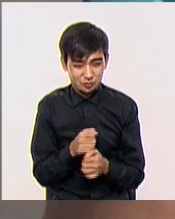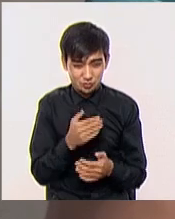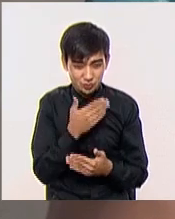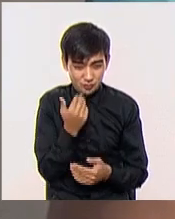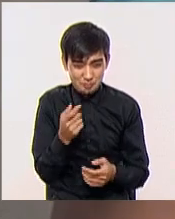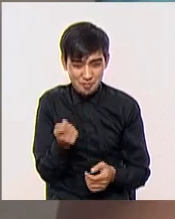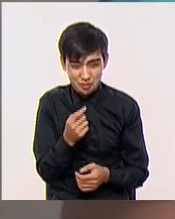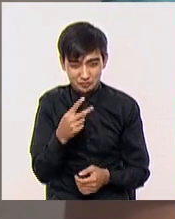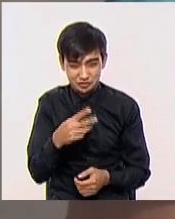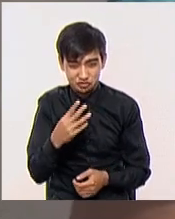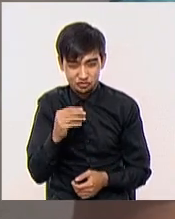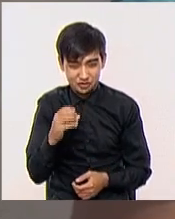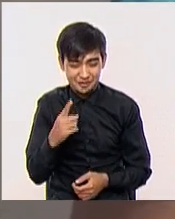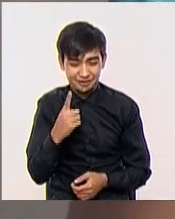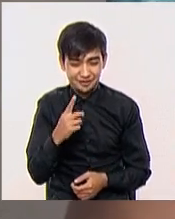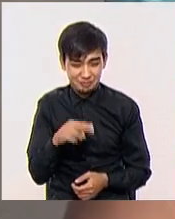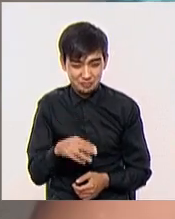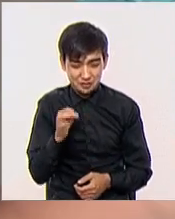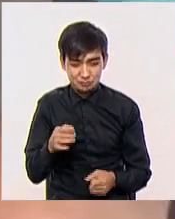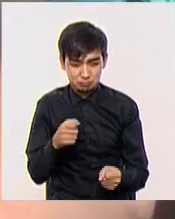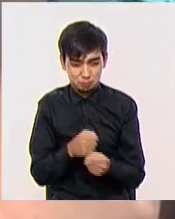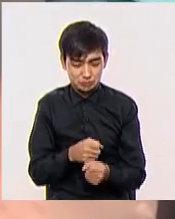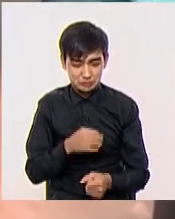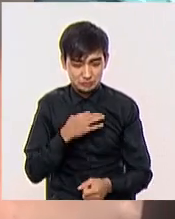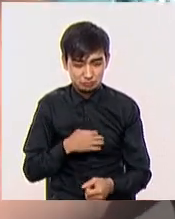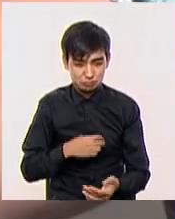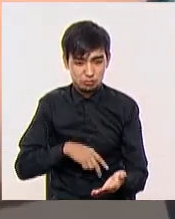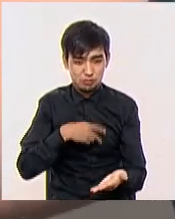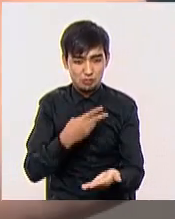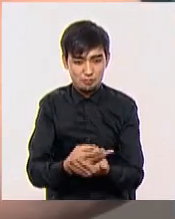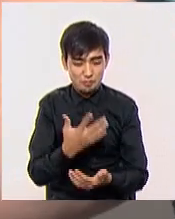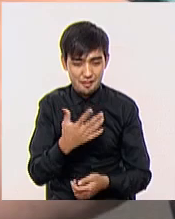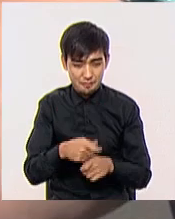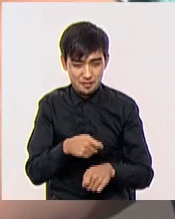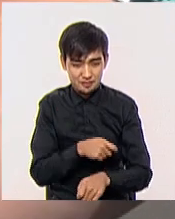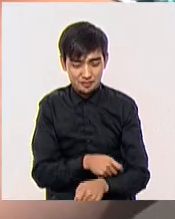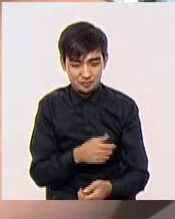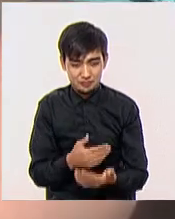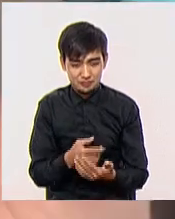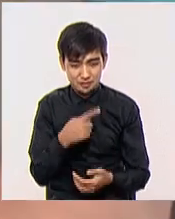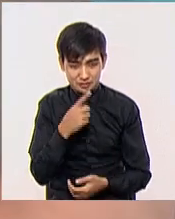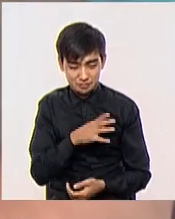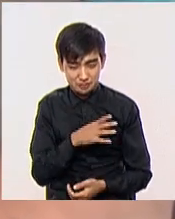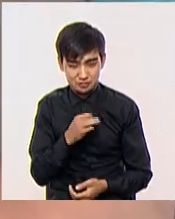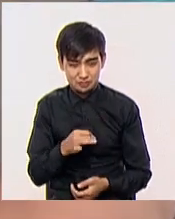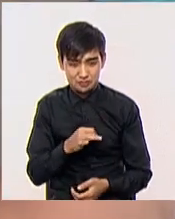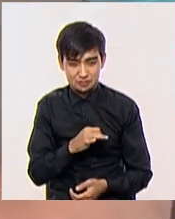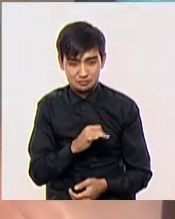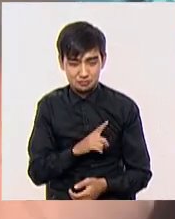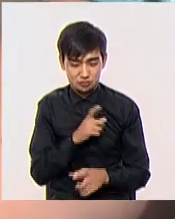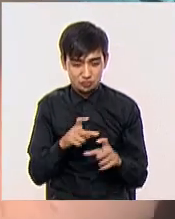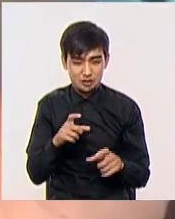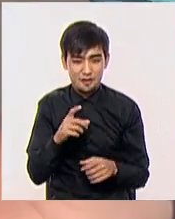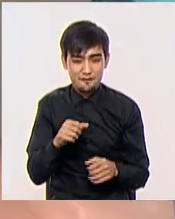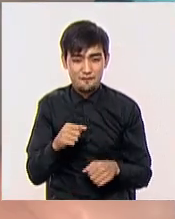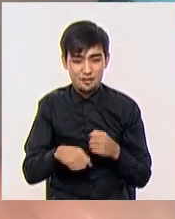не может быть такой, чтобы мой сын отлетел на 5 метров, там, как говорится, эксперты,